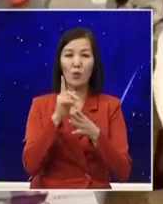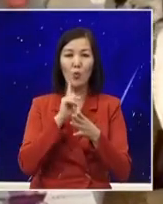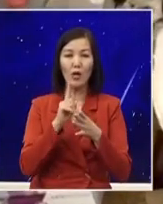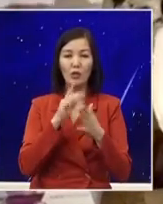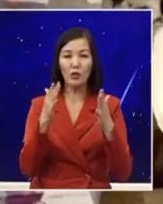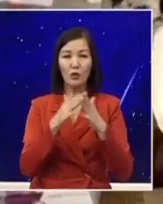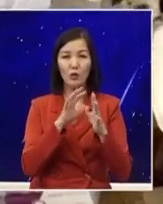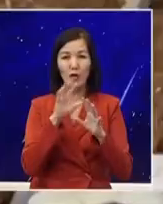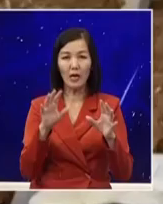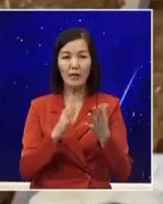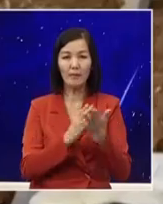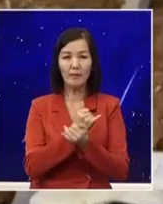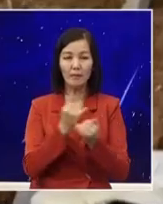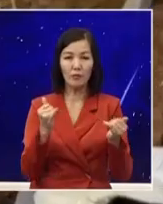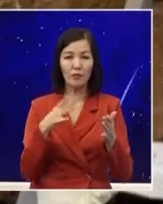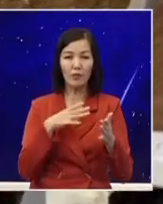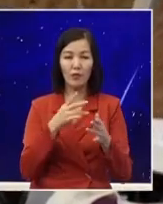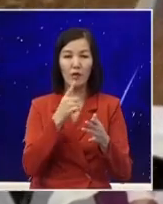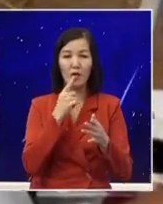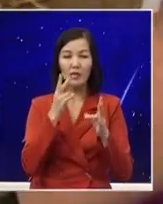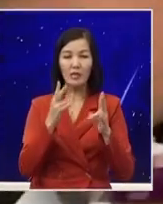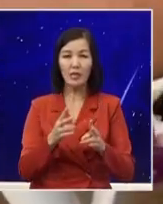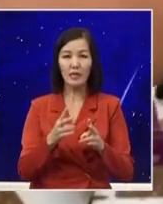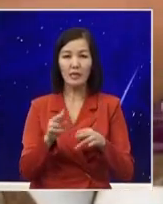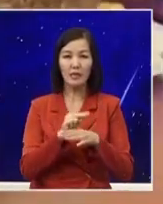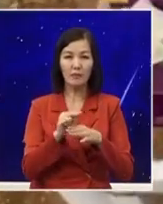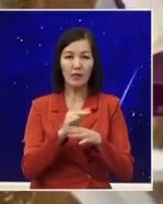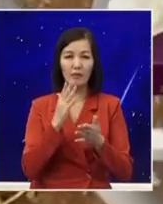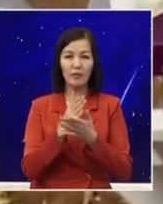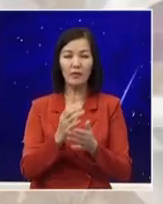бағып қағуда. Жарақат алғандары ветеринар қарауына жіберілген.